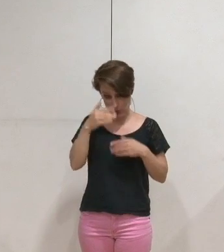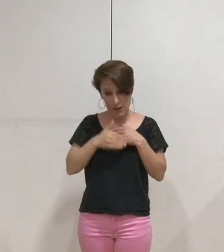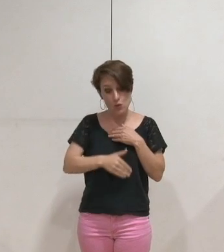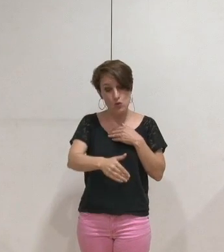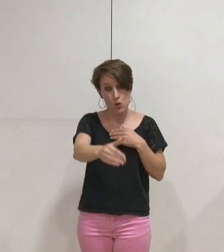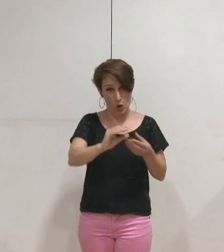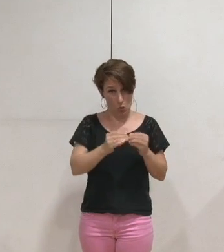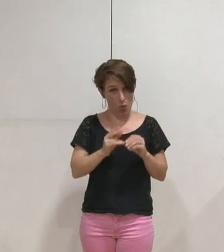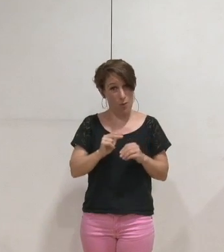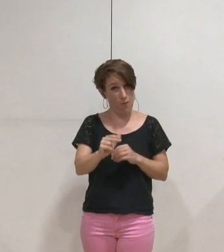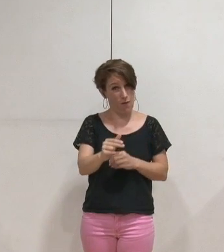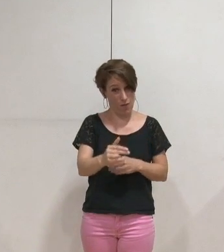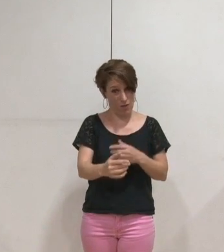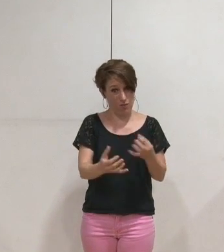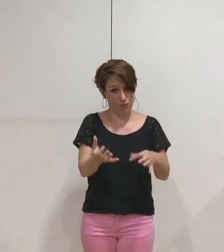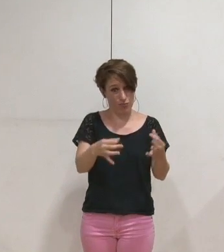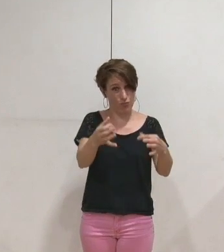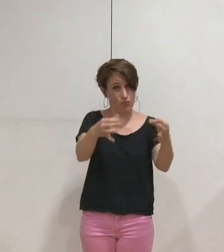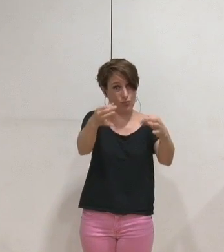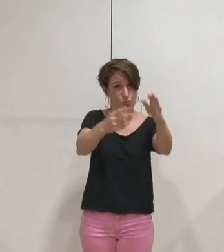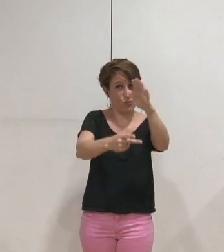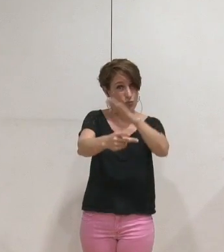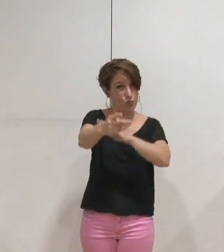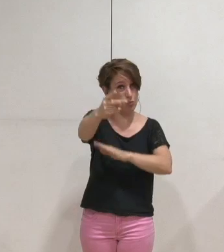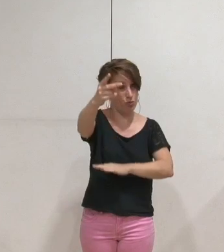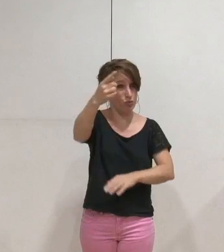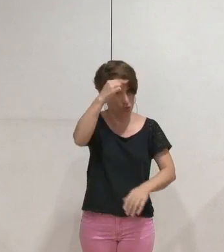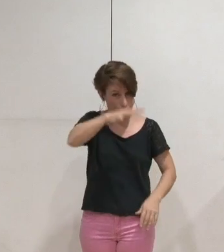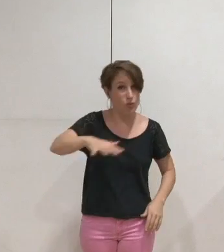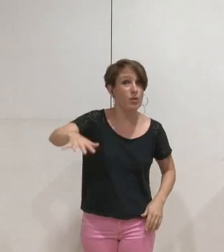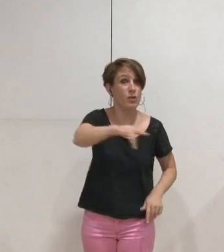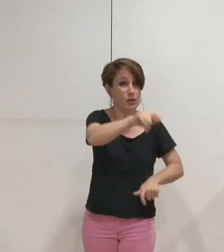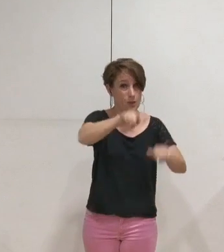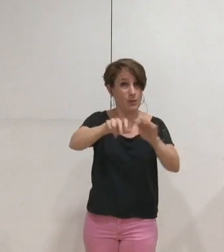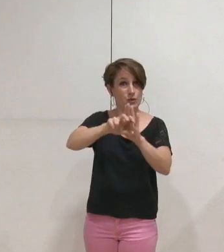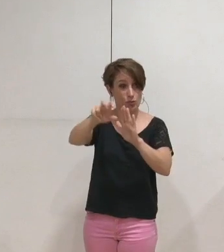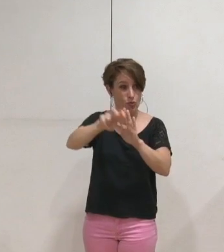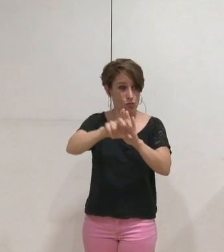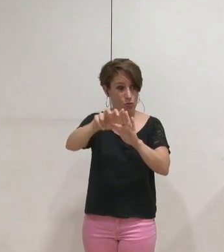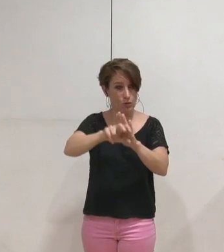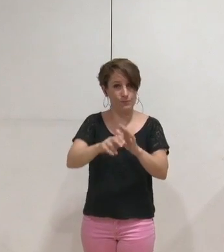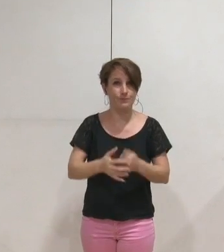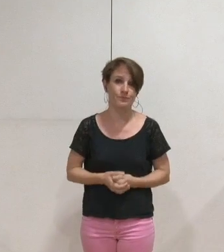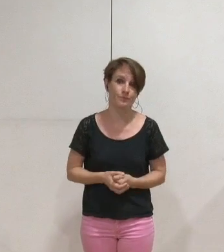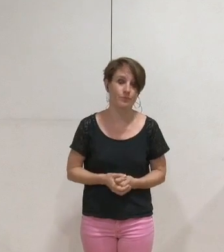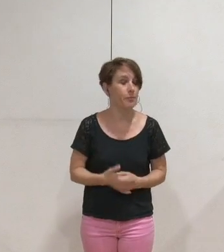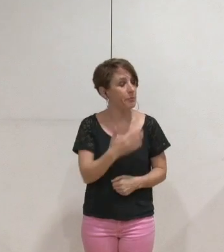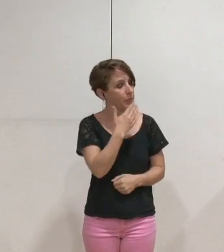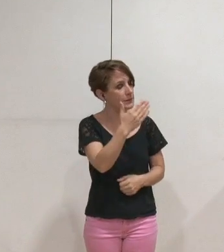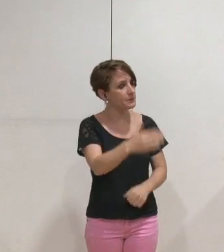devant nous et par voie de conséquence devant les Grenoblois avec ce que cela impliquera pour eux je